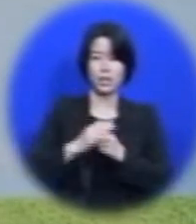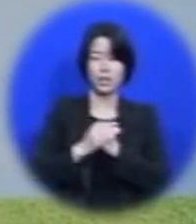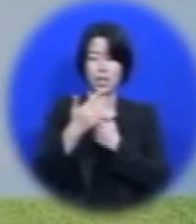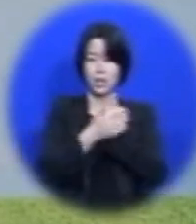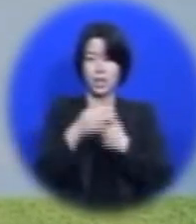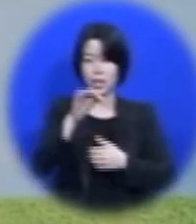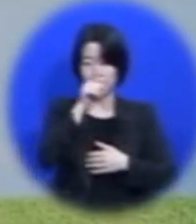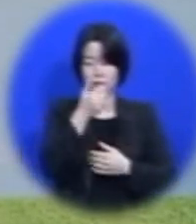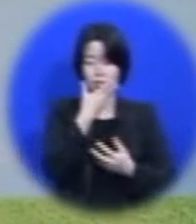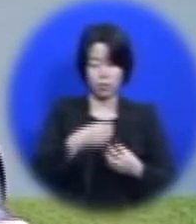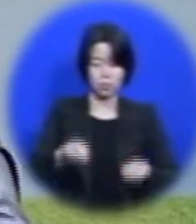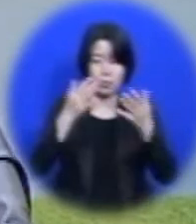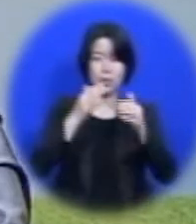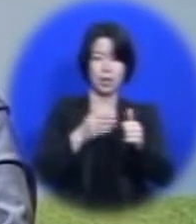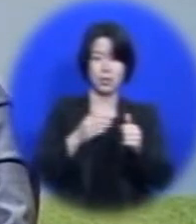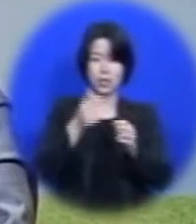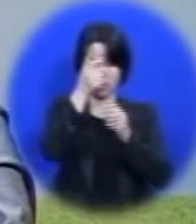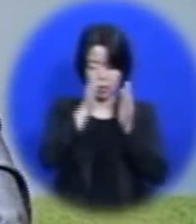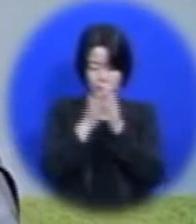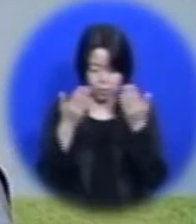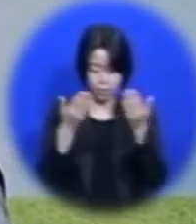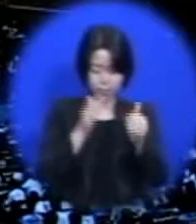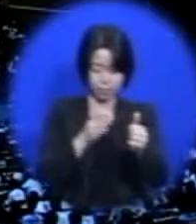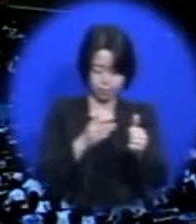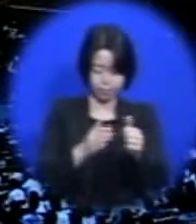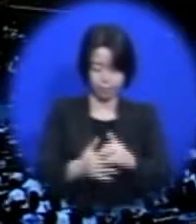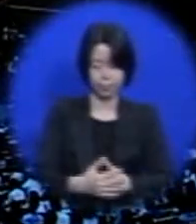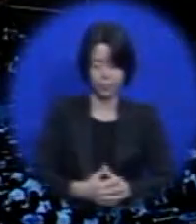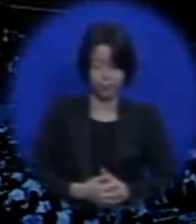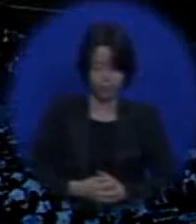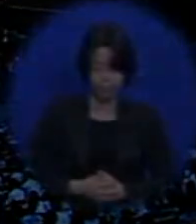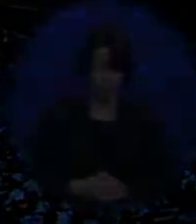은혜가 있기를 축복합니다. 기도하겠습니다. 은혜와 사랑이 많으신 하나님.